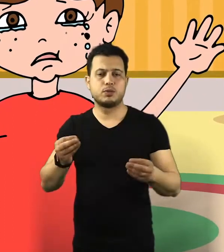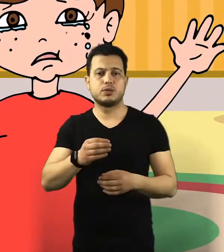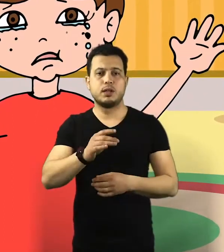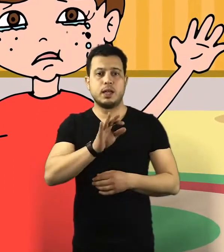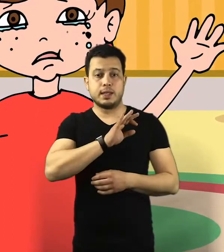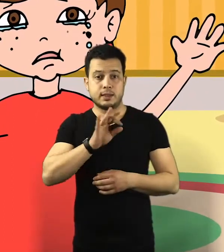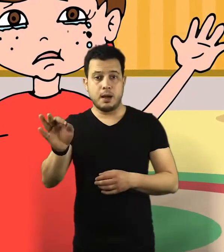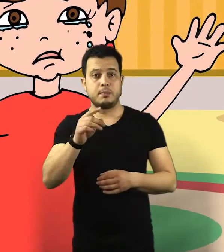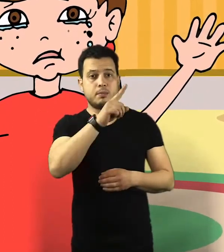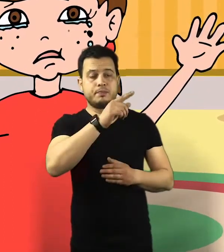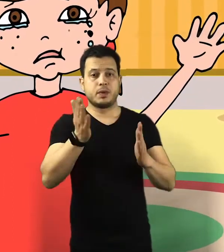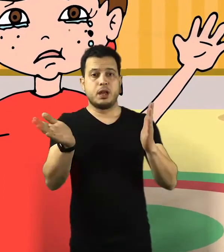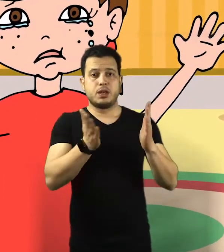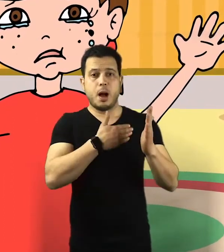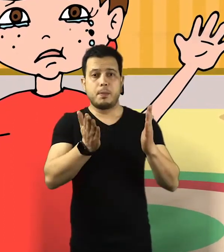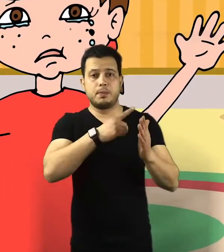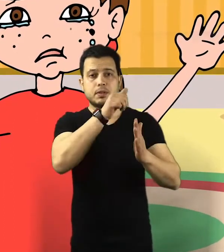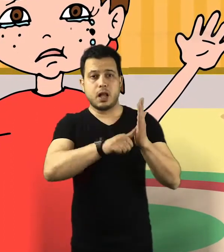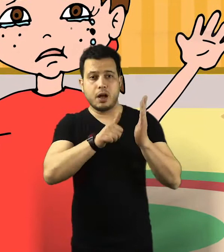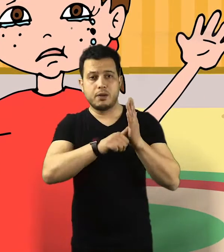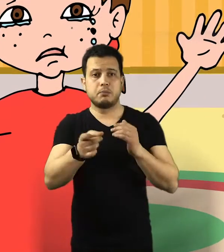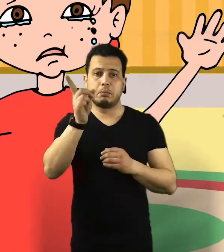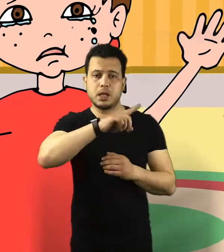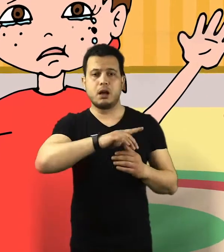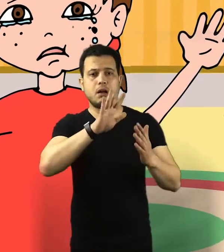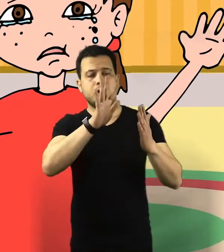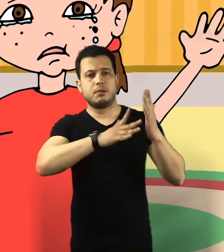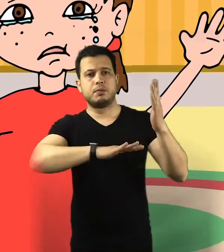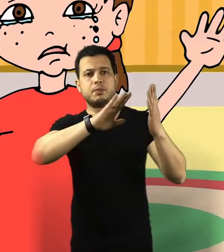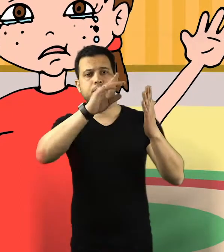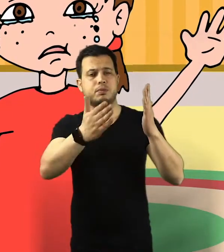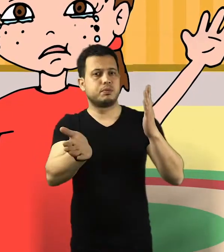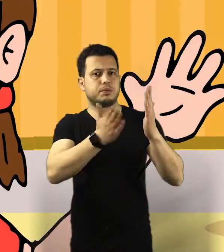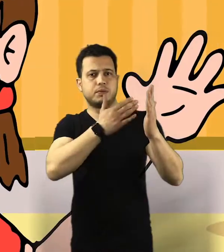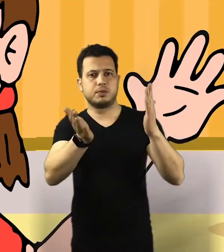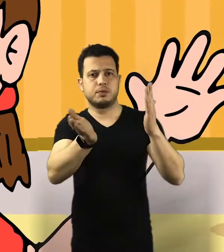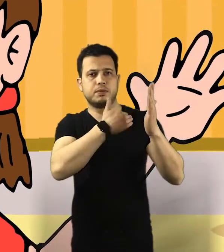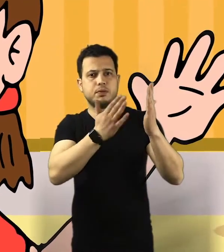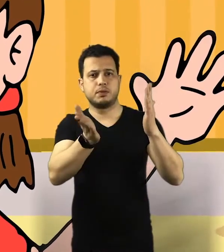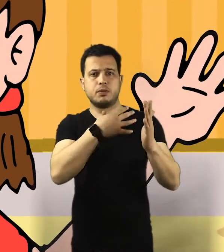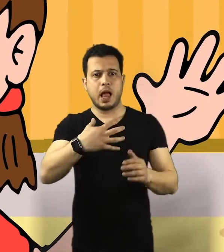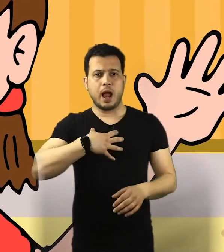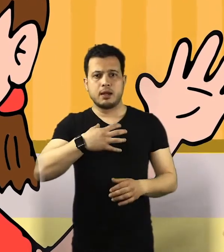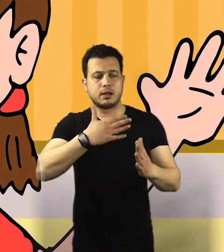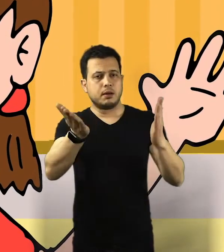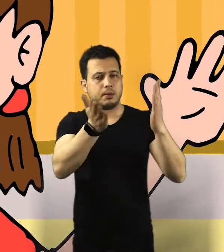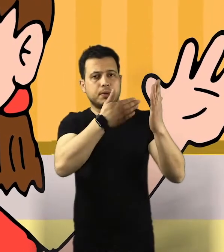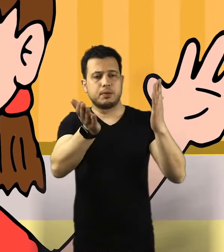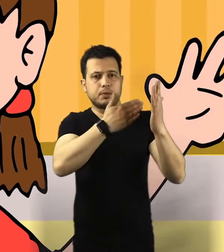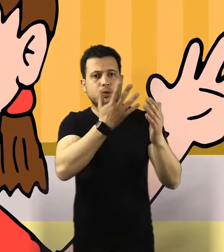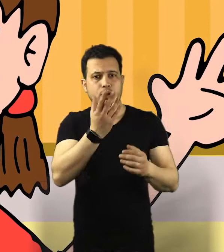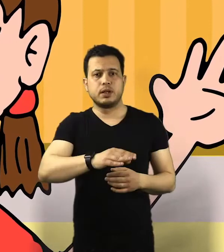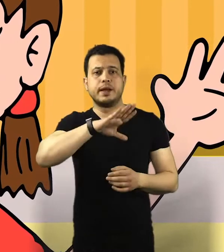takvimin yaprakları tekrar hareketlendi Ve hızla dönmeye başladı Dede,